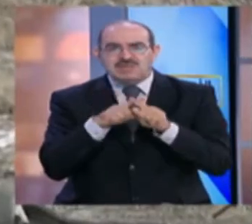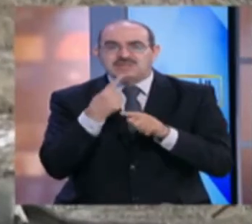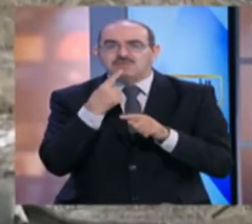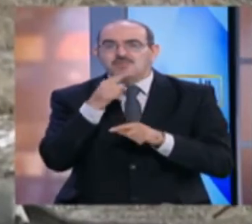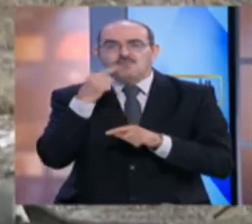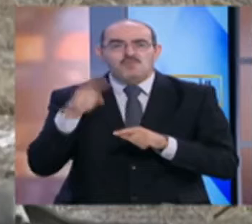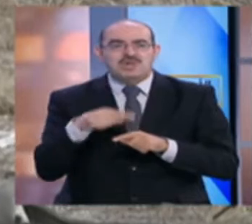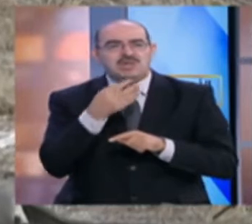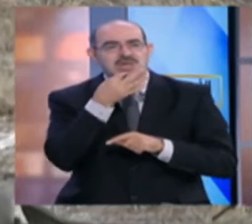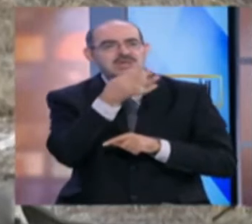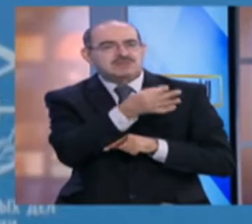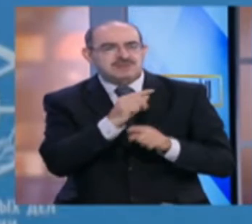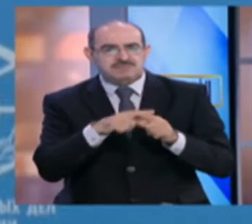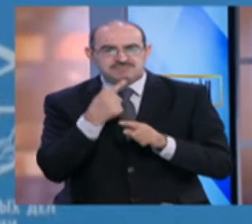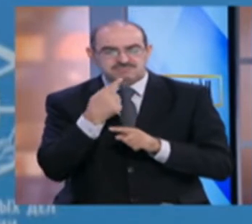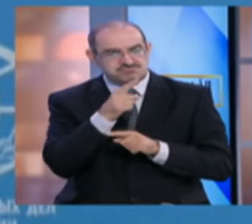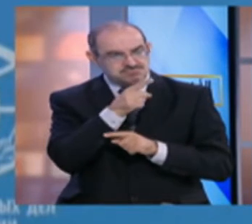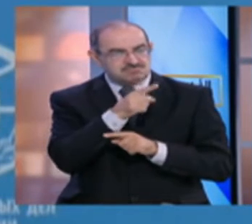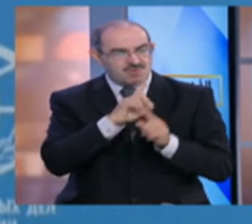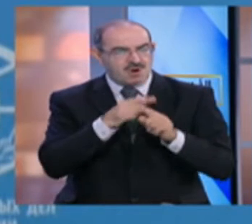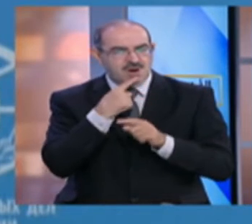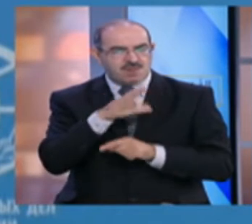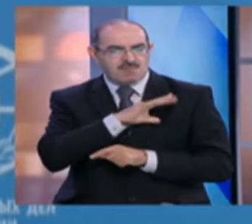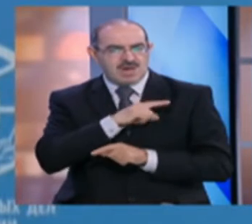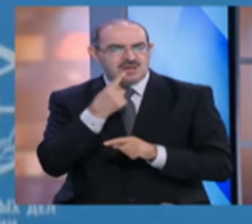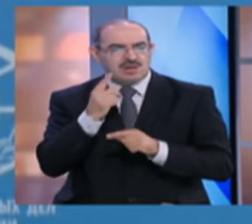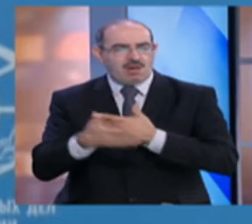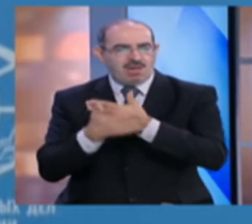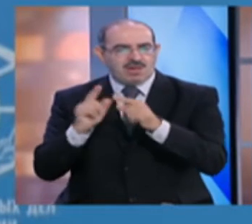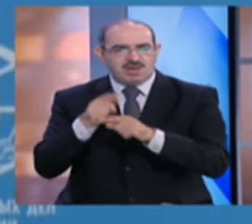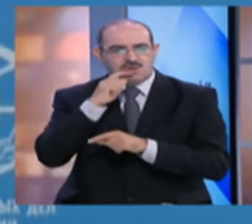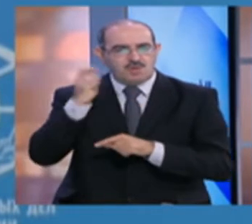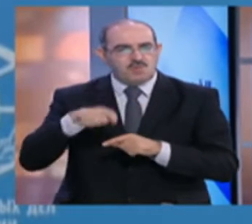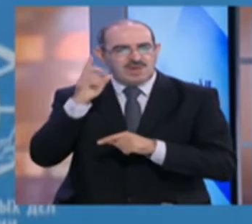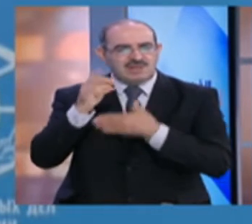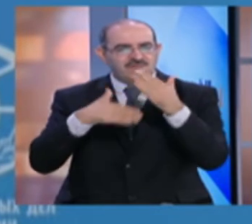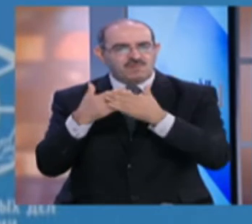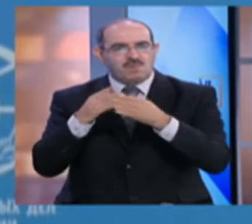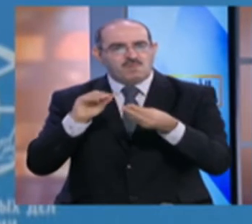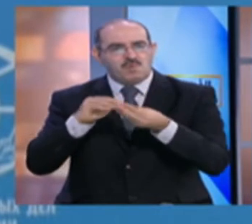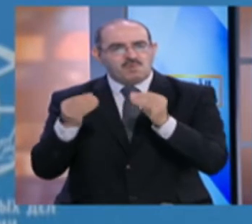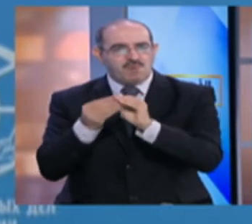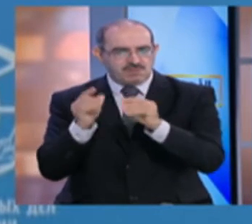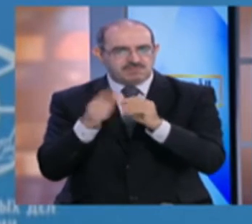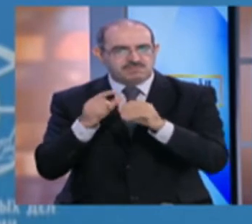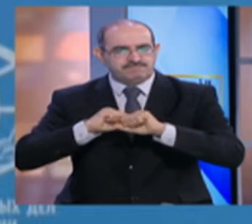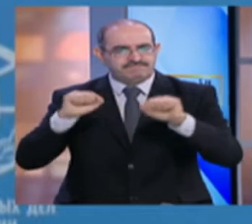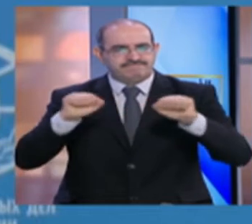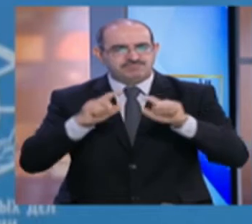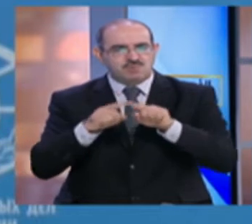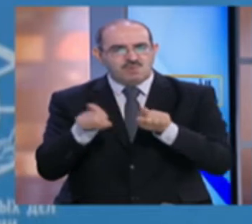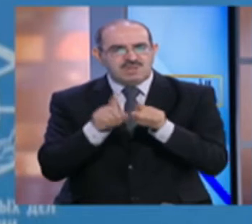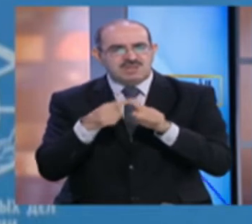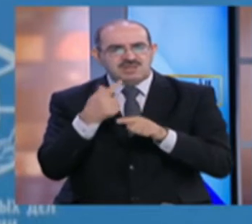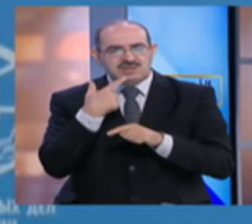موسكو واشنطن بدعم برنامج في أوكرانيا لتطوير أسلحة بيولوجية تسبب أوبئة فتاكة على غرار